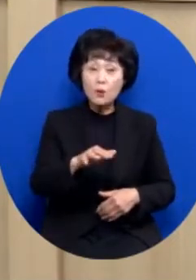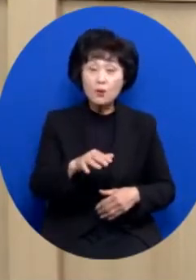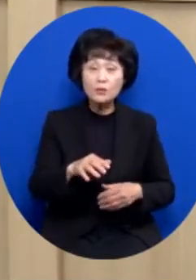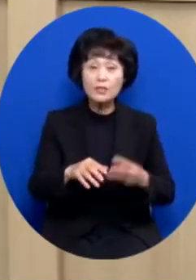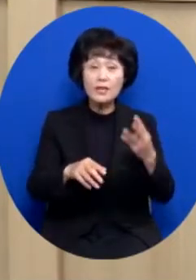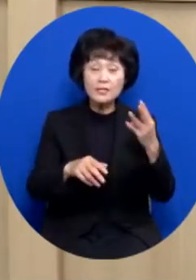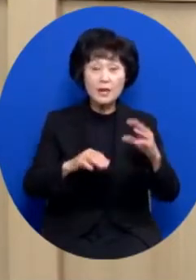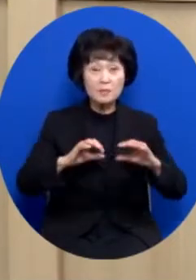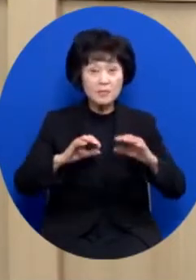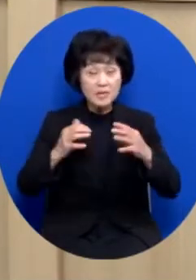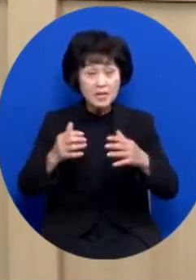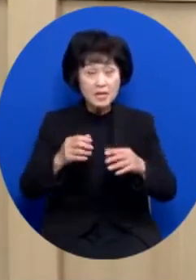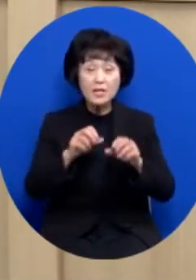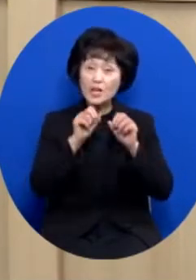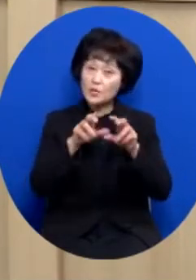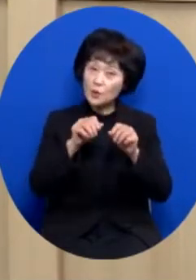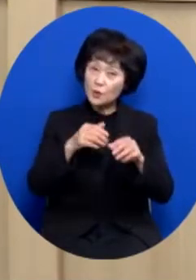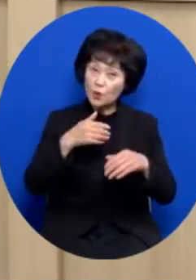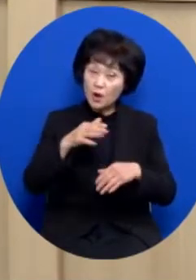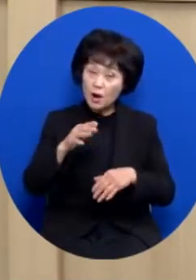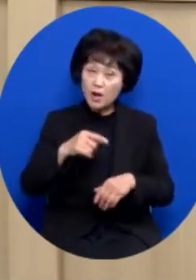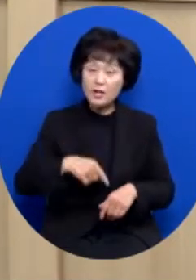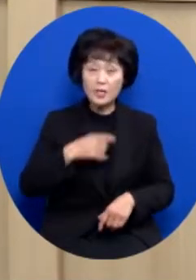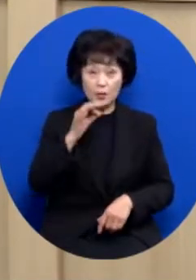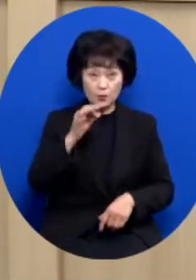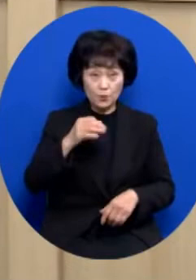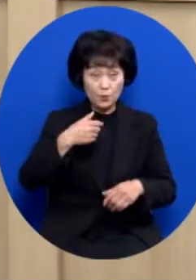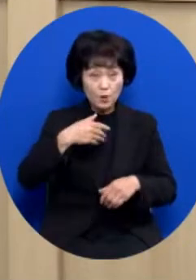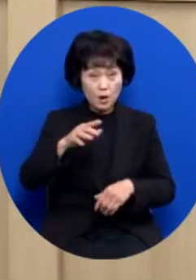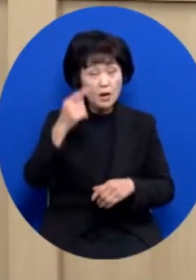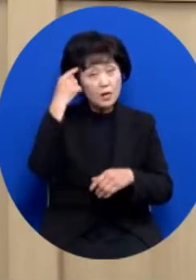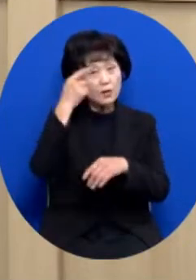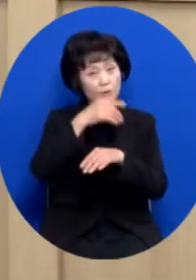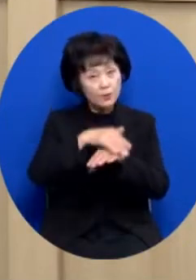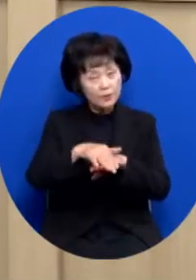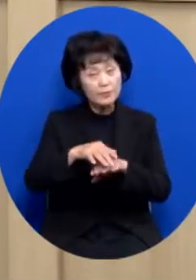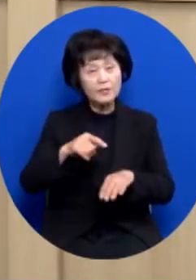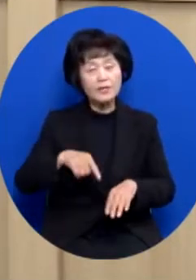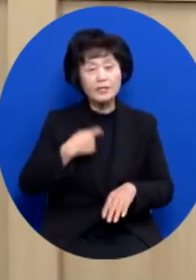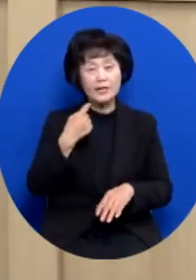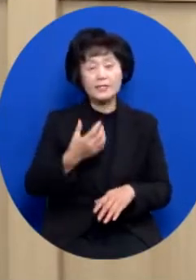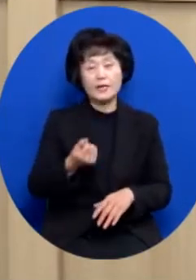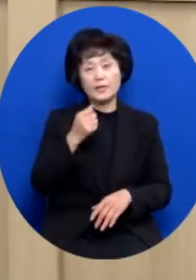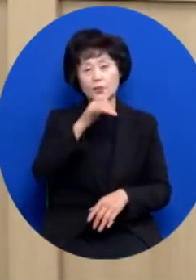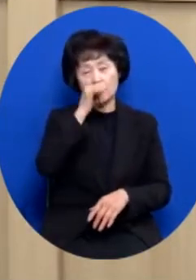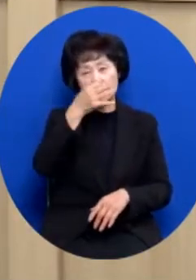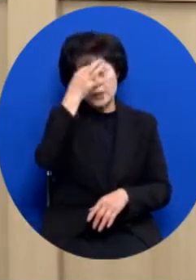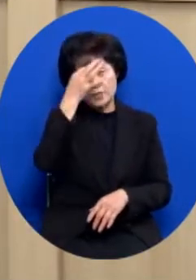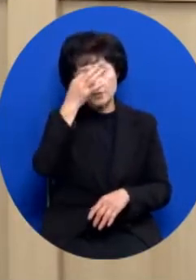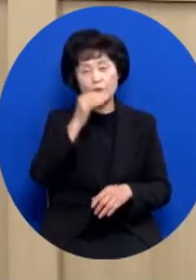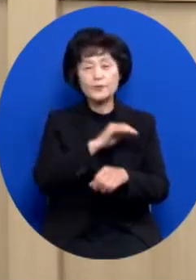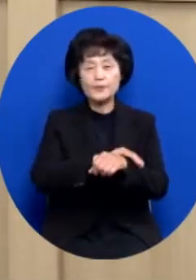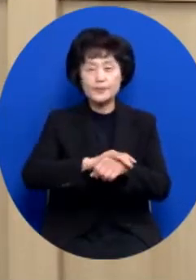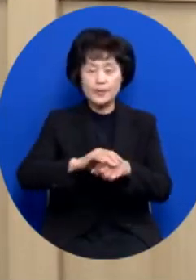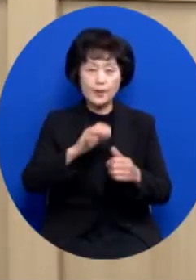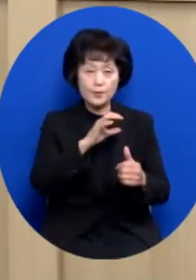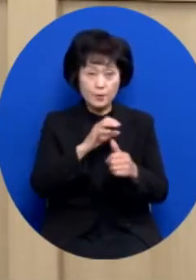3세계에 선교를 가기 위해서 또한 자비량을 가기 위해서는 자기가 하고 있는 기술을 잘 개발하되 자기의